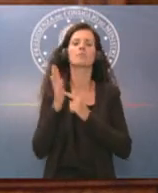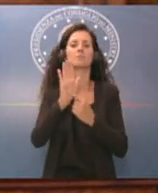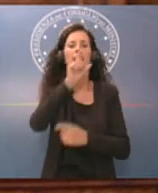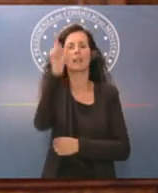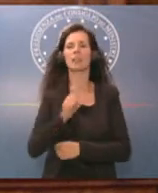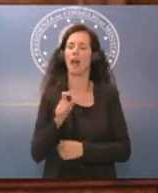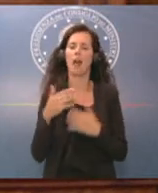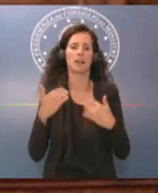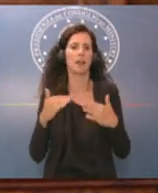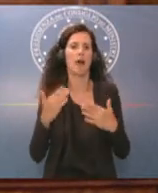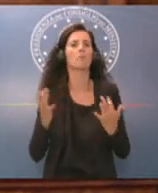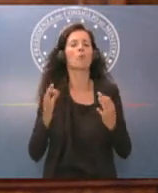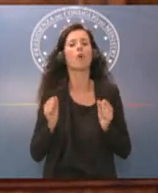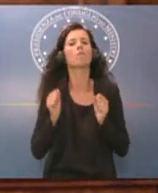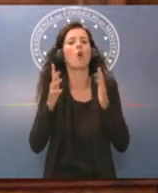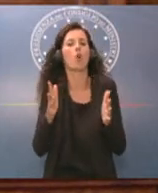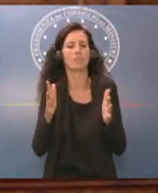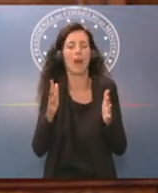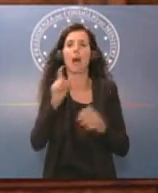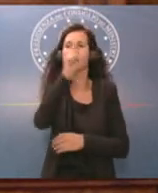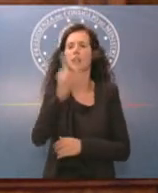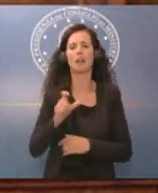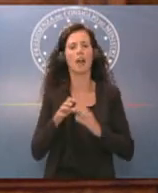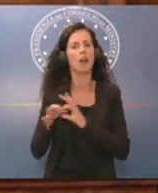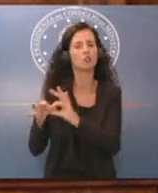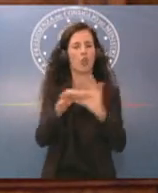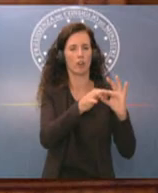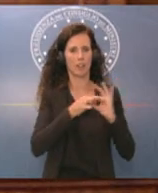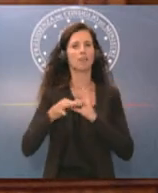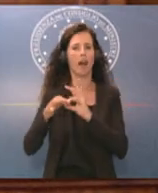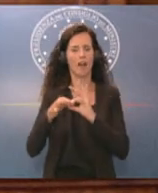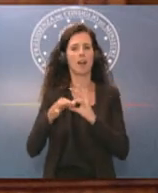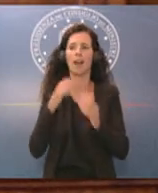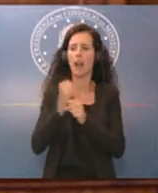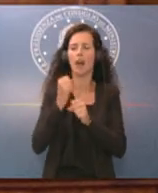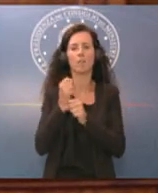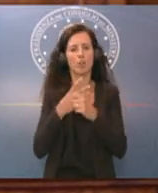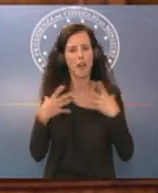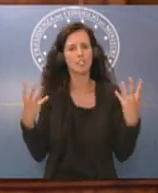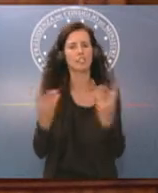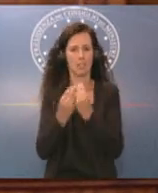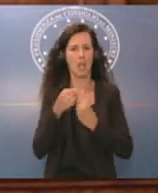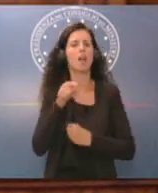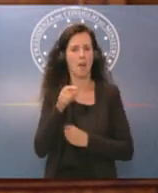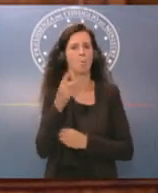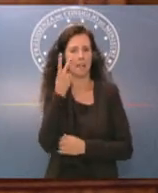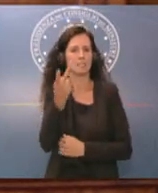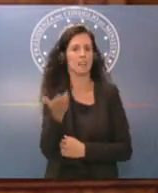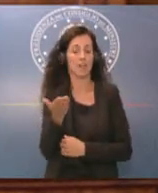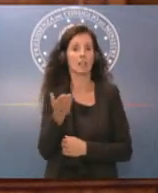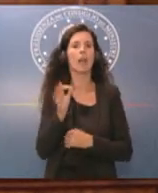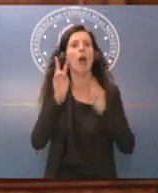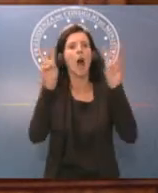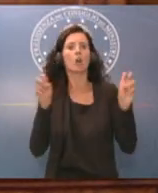Paese è un Paese di volontari, è un Paese solidale, è un Paese dove si lavora insieme e sui temi della